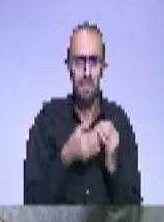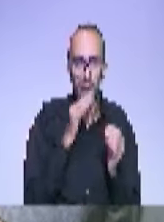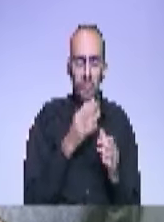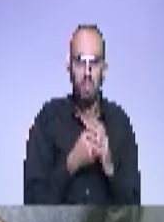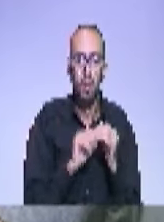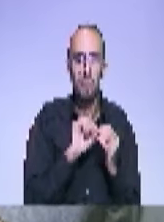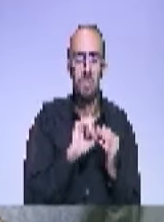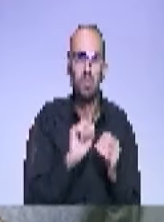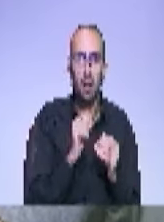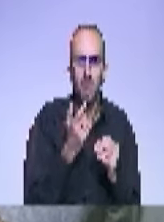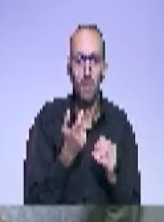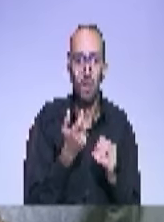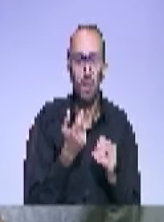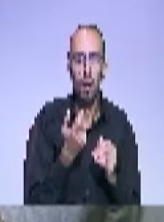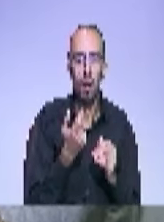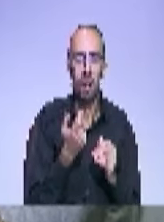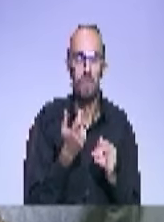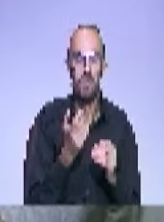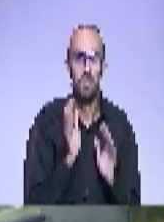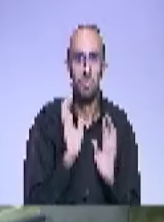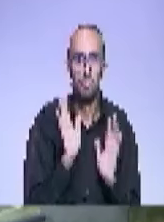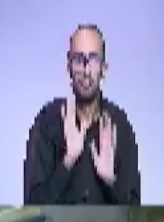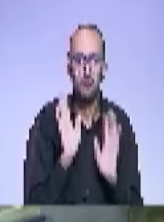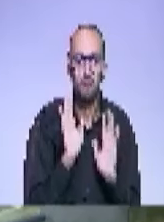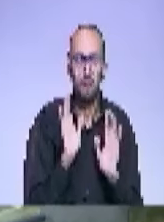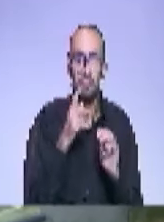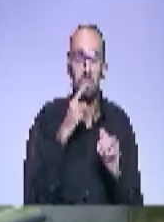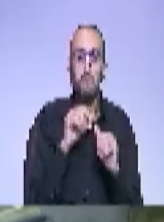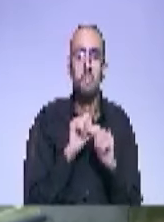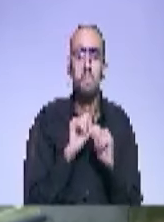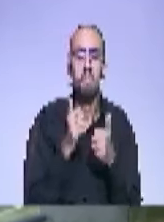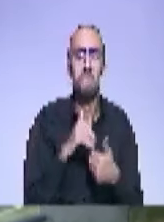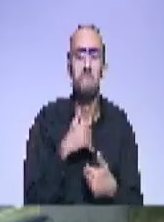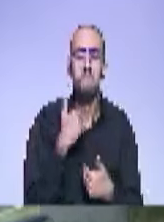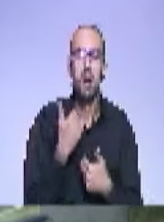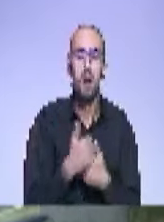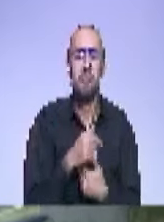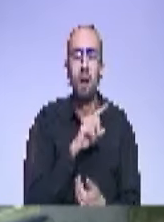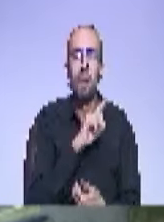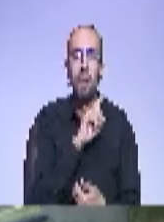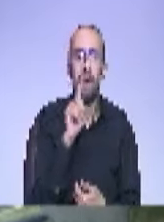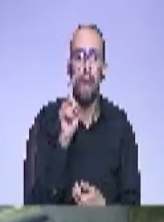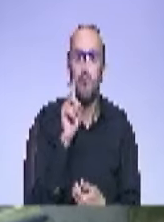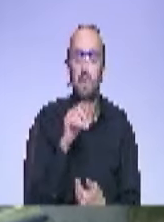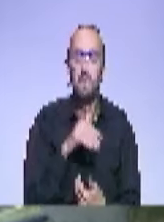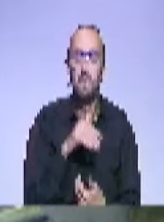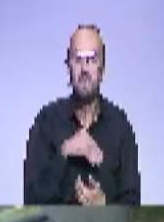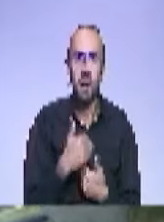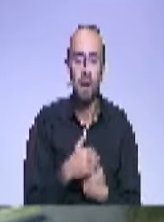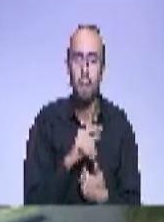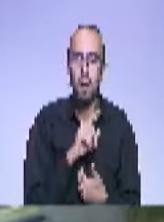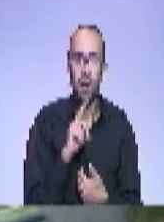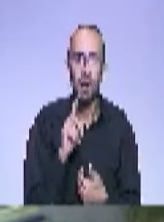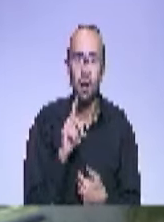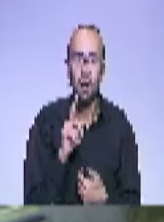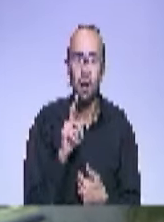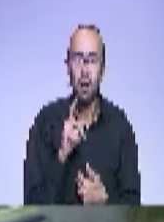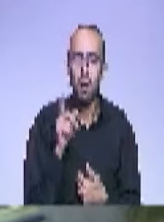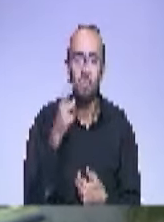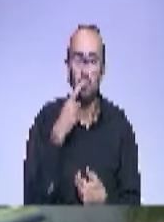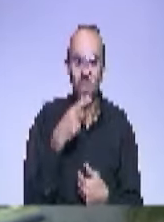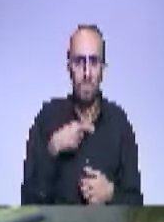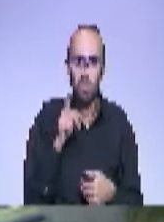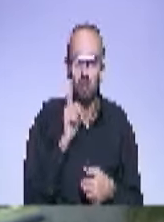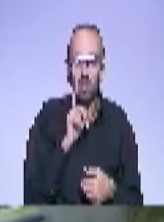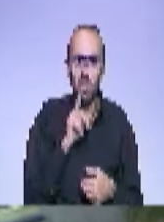فيها كده انا بنتي ما بتعملش ان انت بتعمليه. اوعي تطلقي في محكمه، ما تبادريش انت يا بنتي بالطلاق في المحكمه، اوعي تعملي كده. لا يا ابويا انا